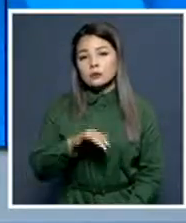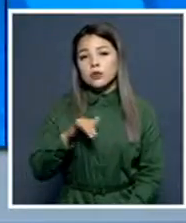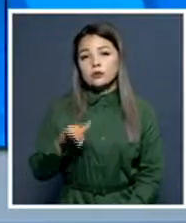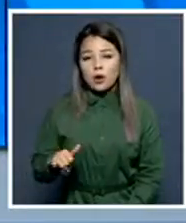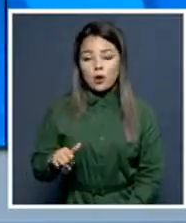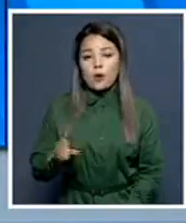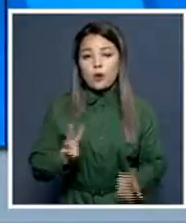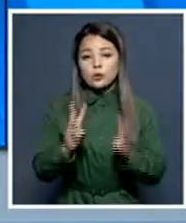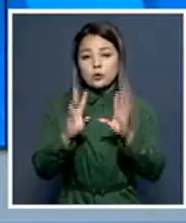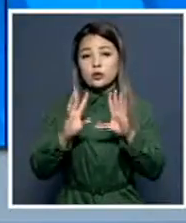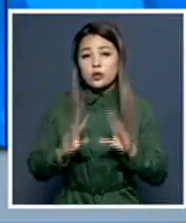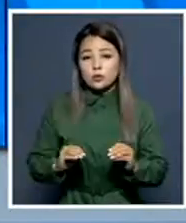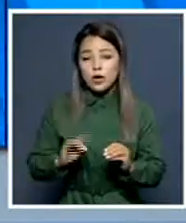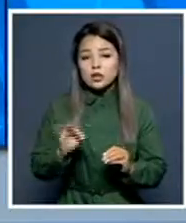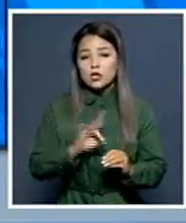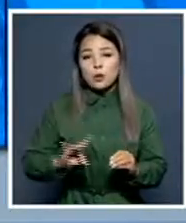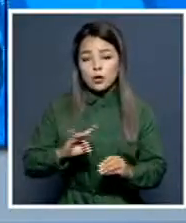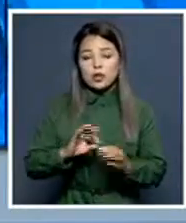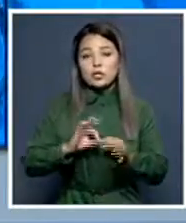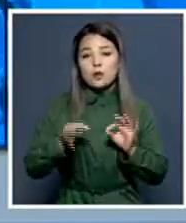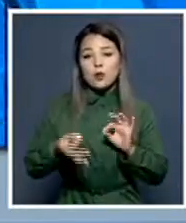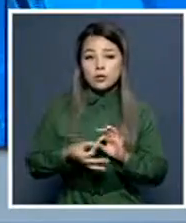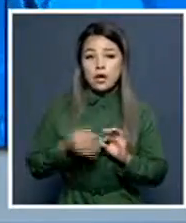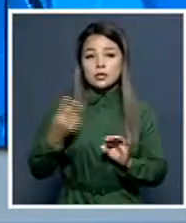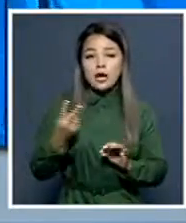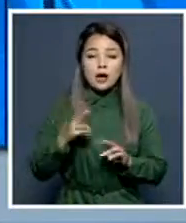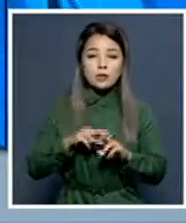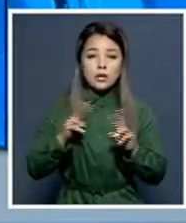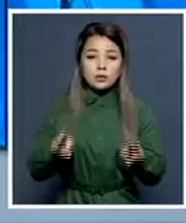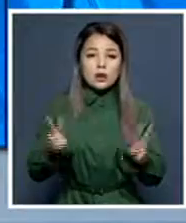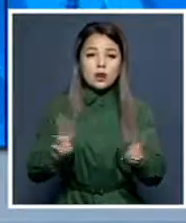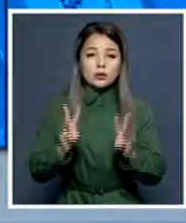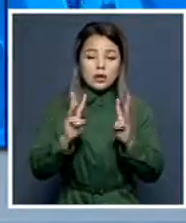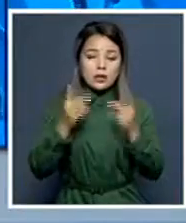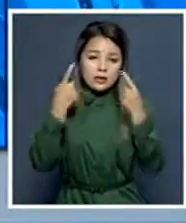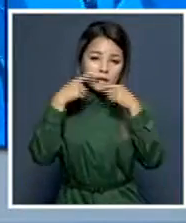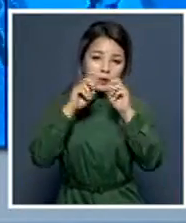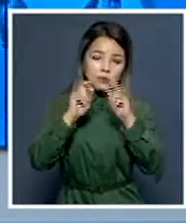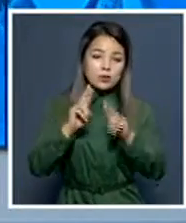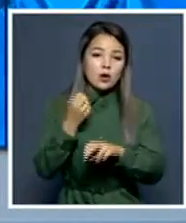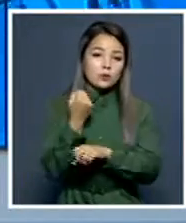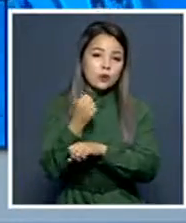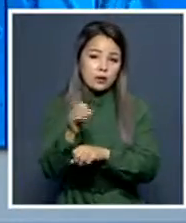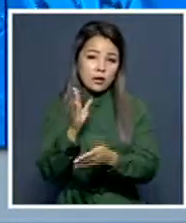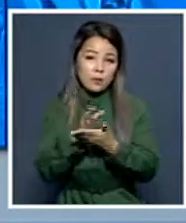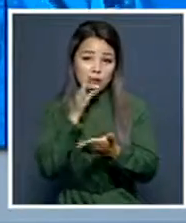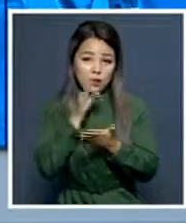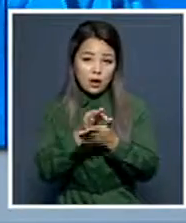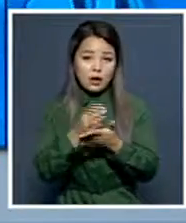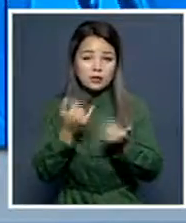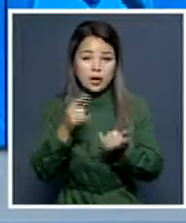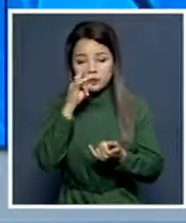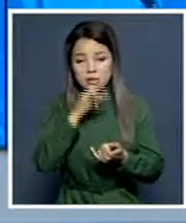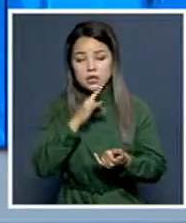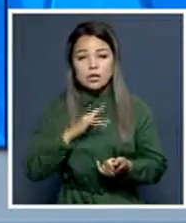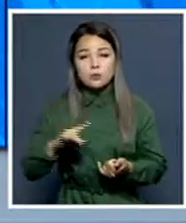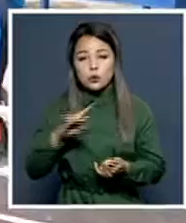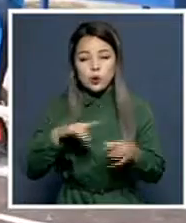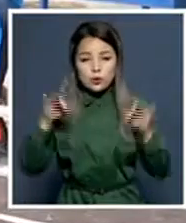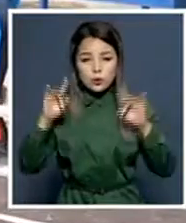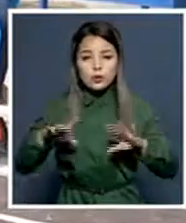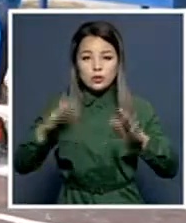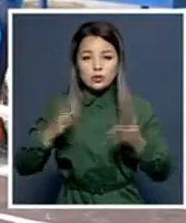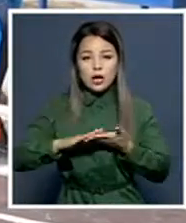Маңғыстаулық өрт сөндірушілер республикалық чемпионатта 2-1 өрт сөндіру техникасын ұтып алды. Қазақстан Республикасы төтенше жағдайлар